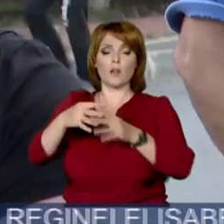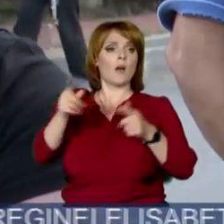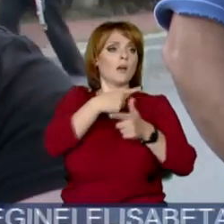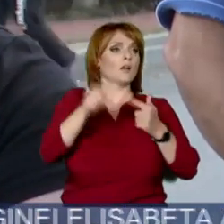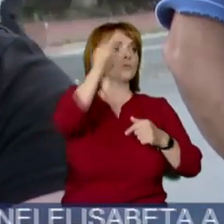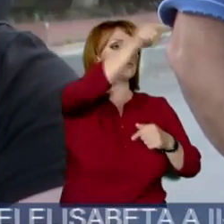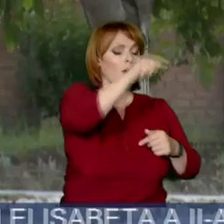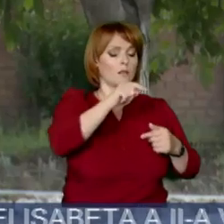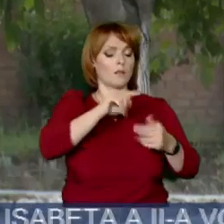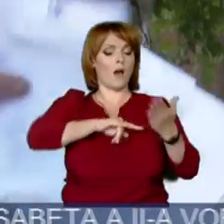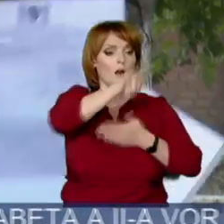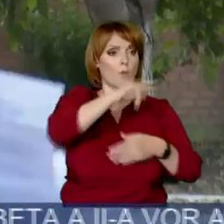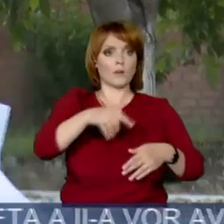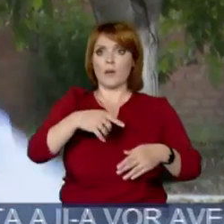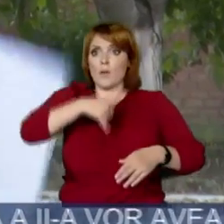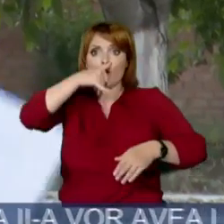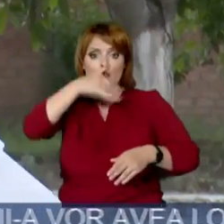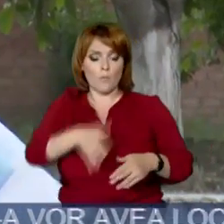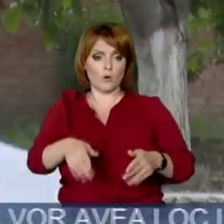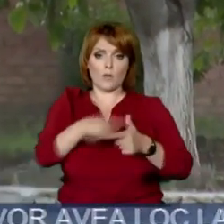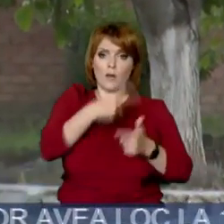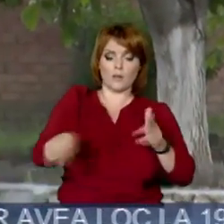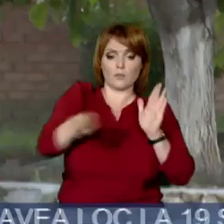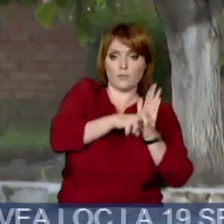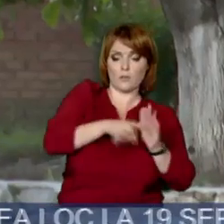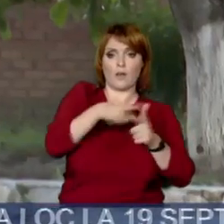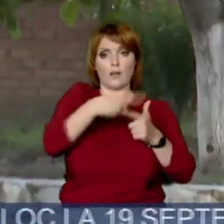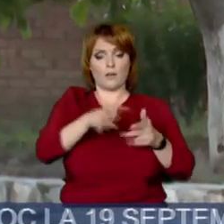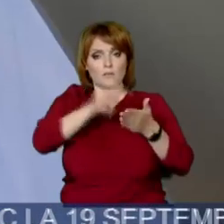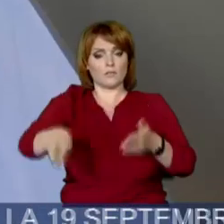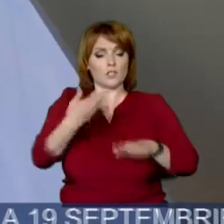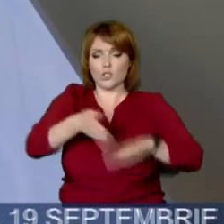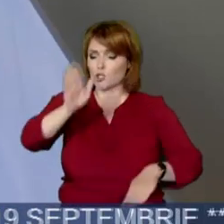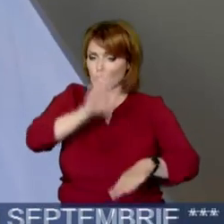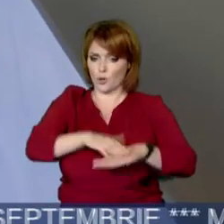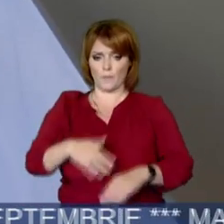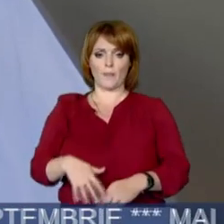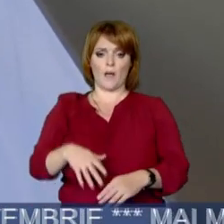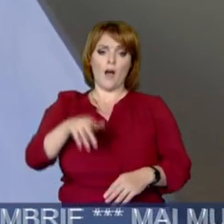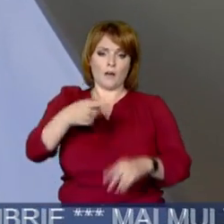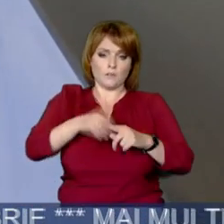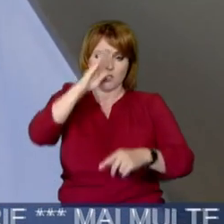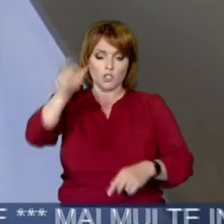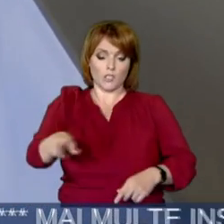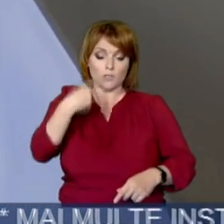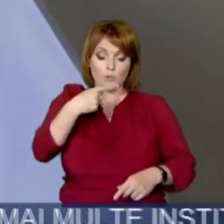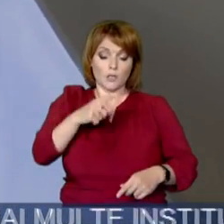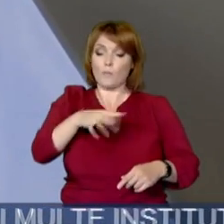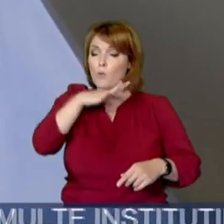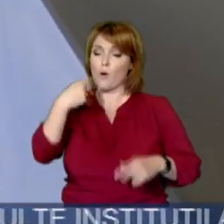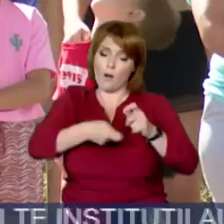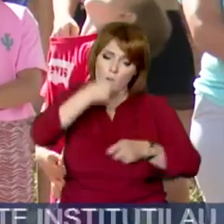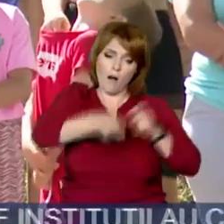un geniu nu se poate urca în autobuz. Ion Gâscă spune că a depus mai multe solicitări către autoritățile locale, dar și cele municipale.